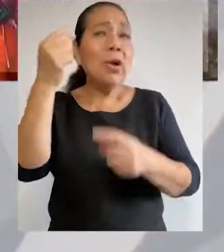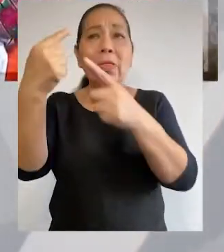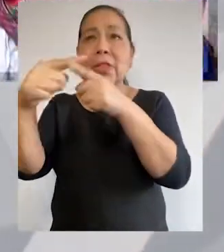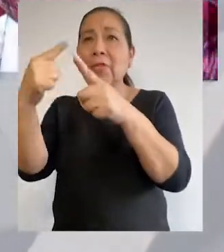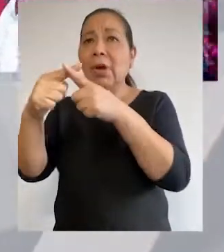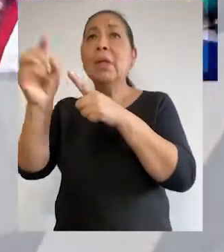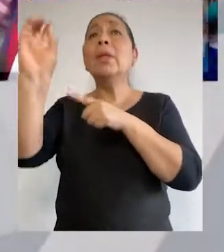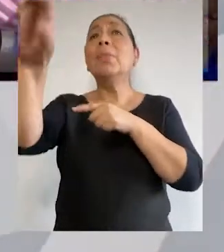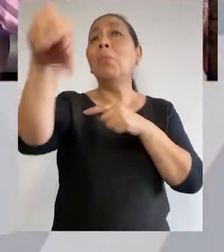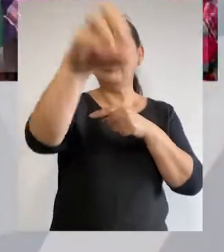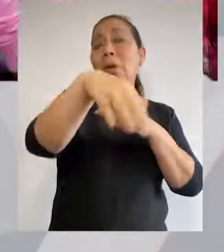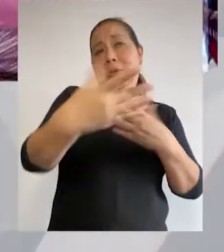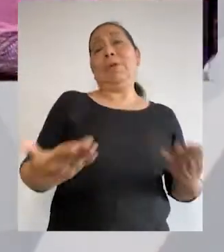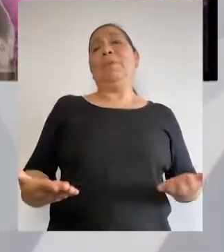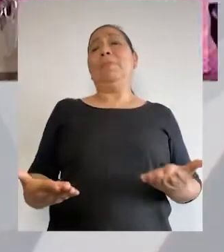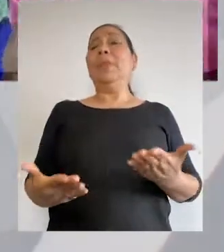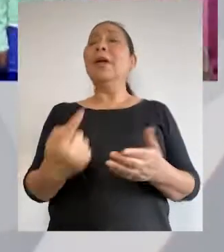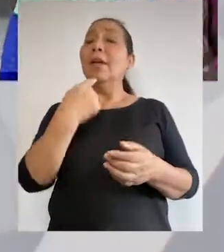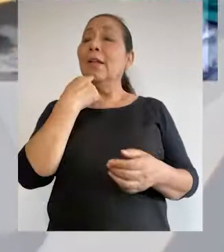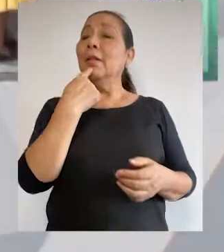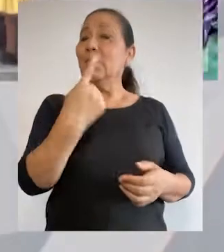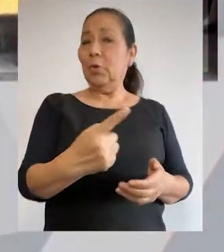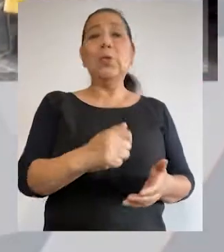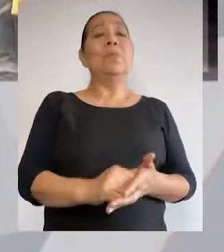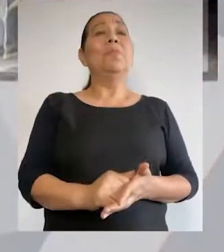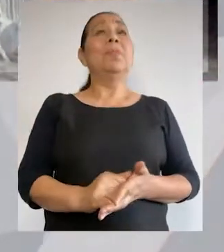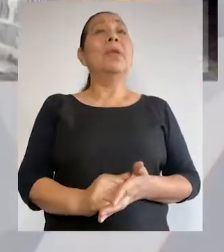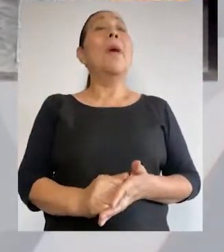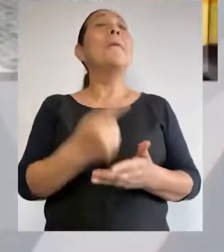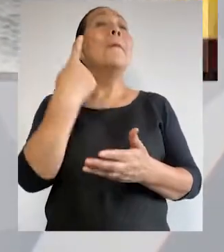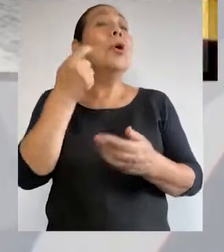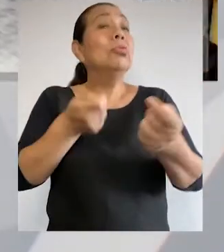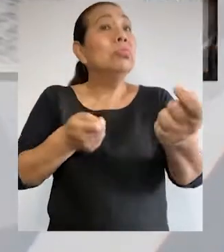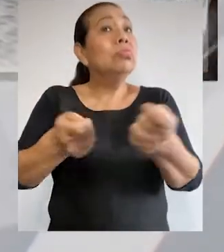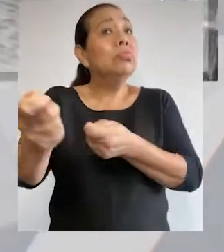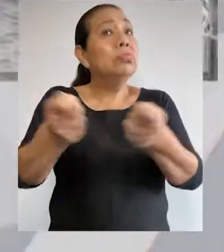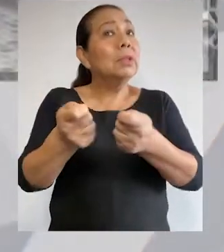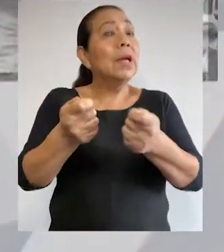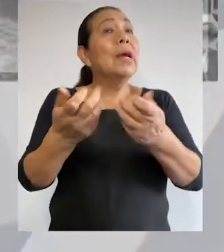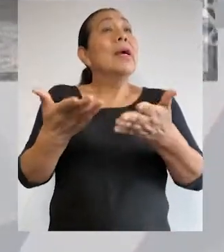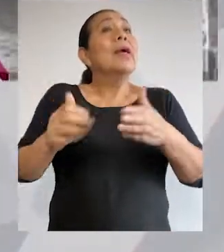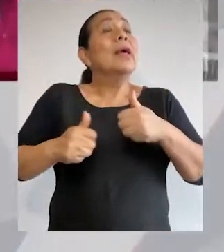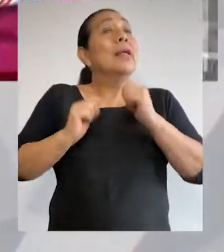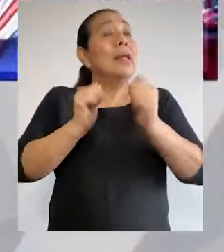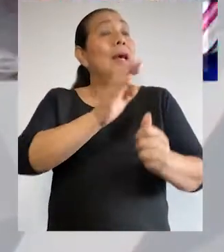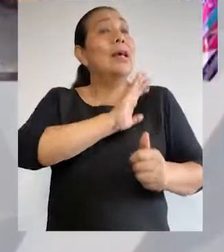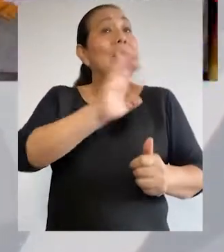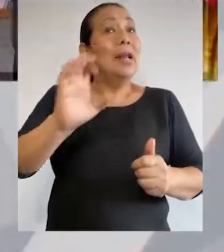simikuna. Quichua, Aymara, huk simikunapas. Ley kamachisqanman hina.